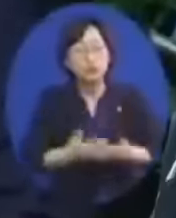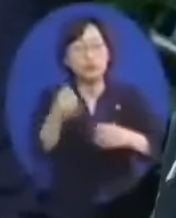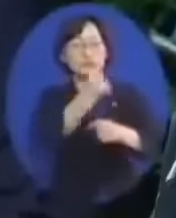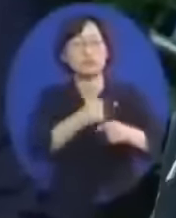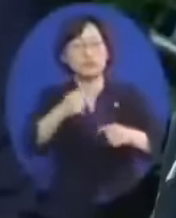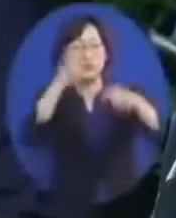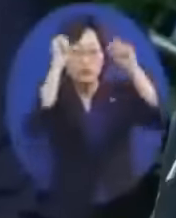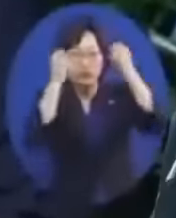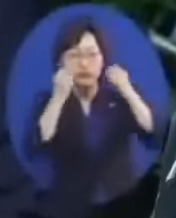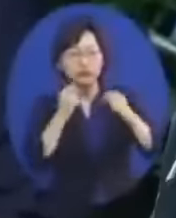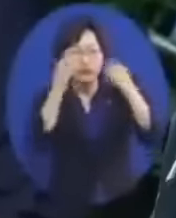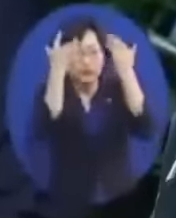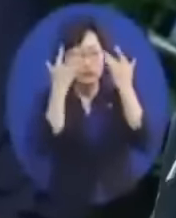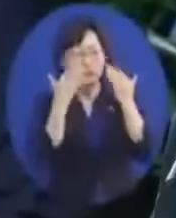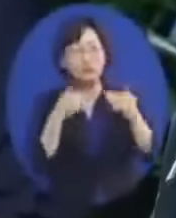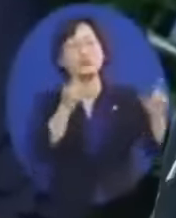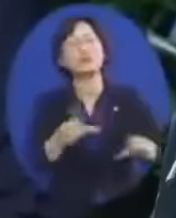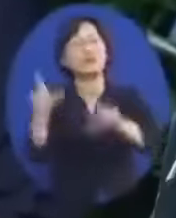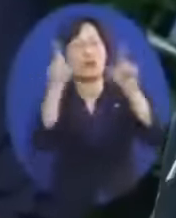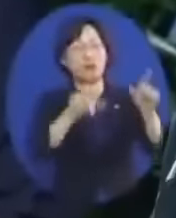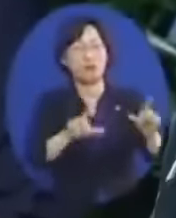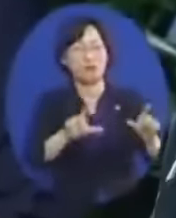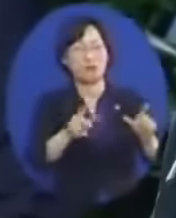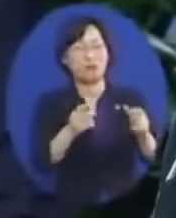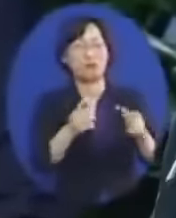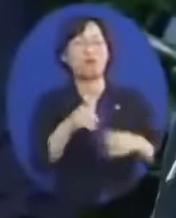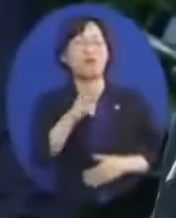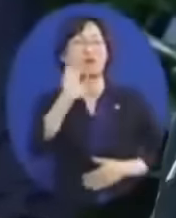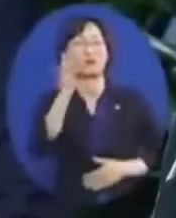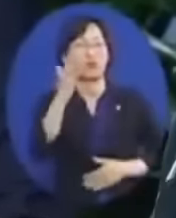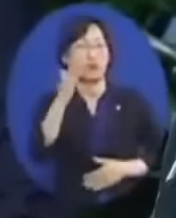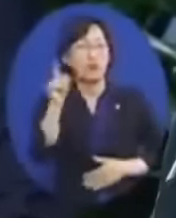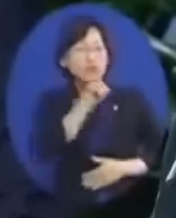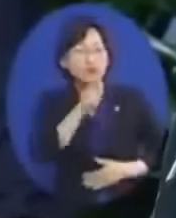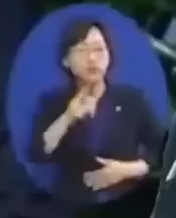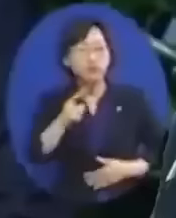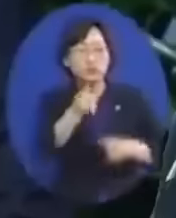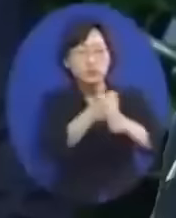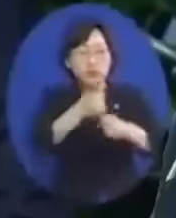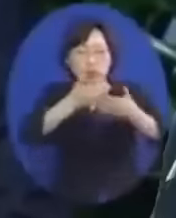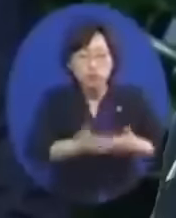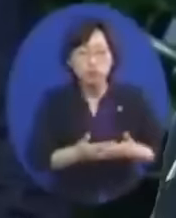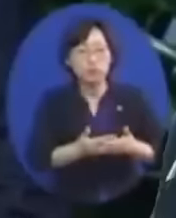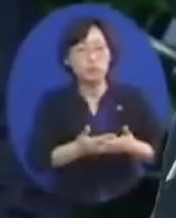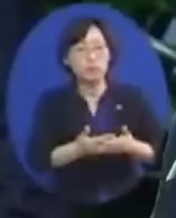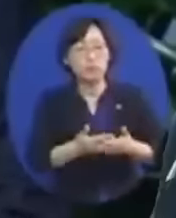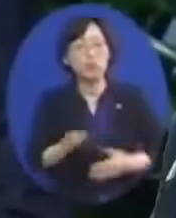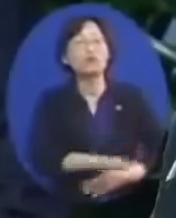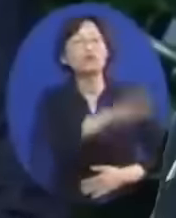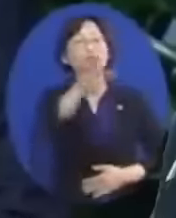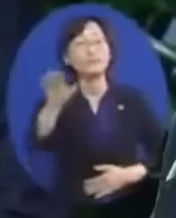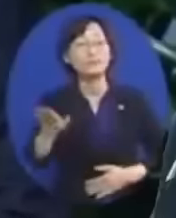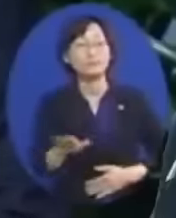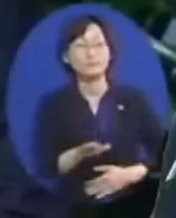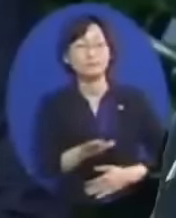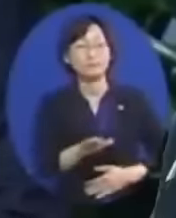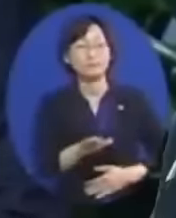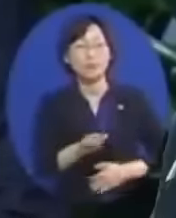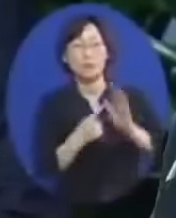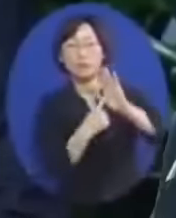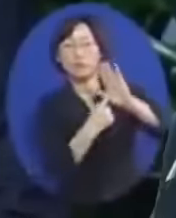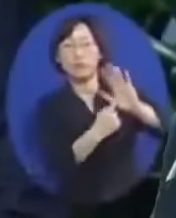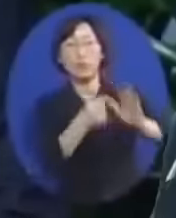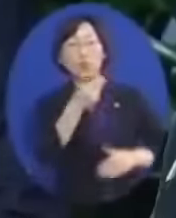지고 눈물을 흘리면서 살아갈 수밖에 없습니다. 무슨 짐이 그렇게 무겁습니까? 우리는 밖에 드러내